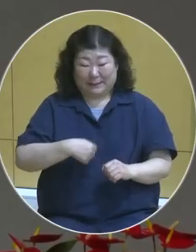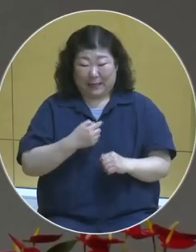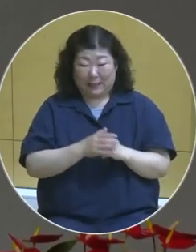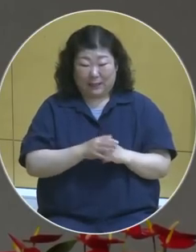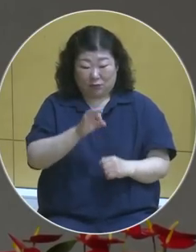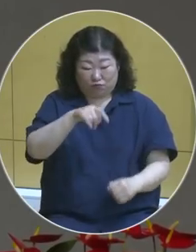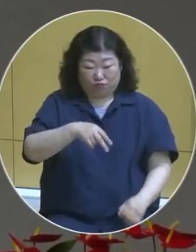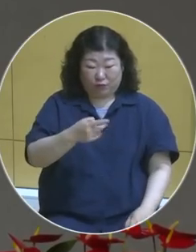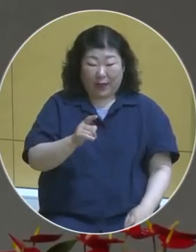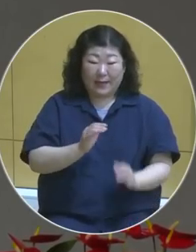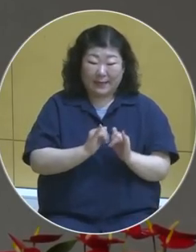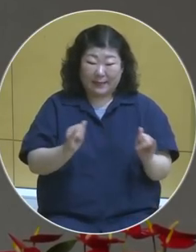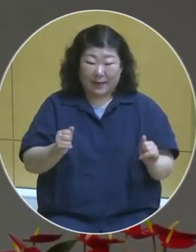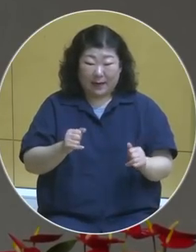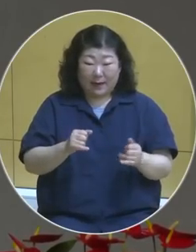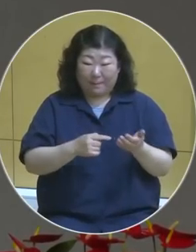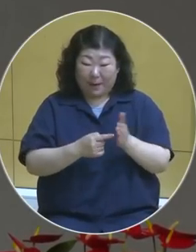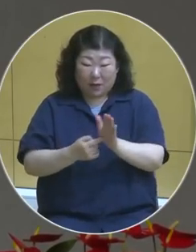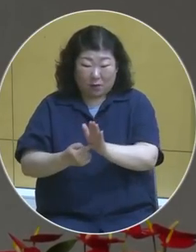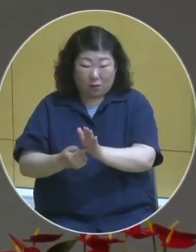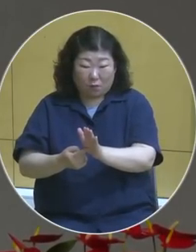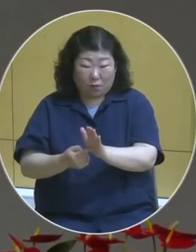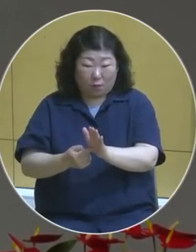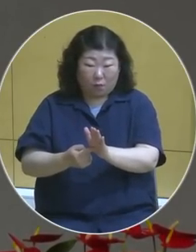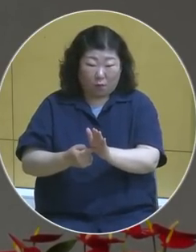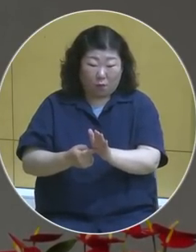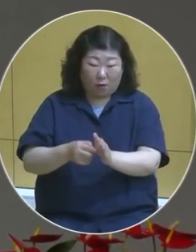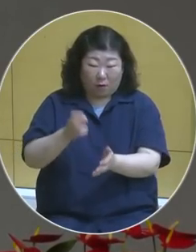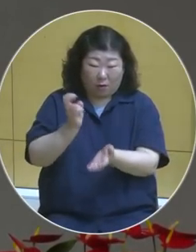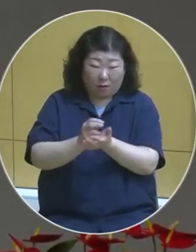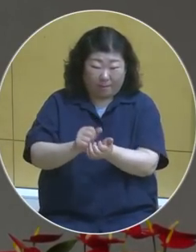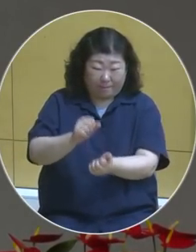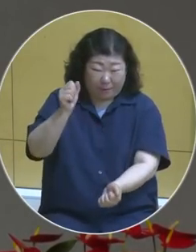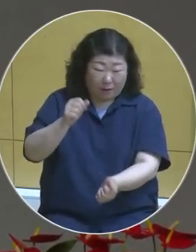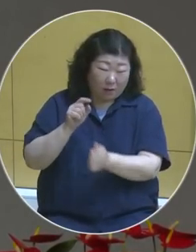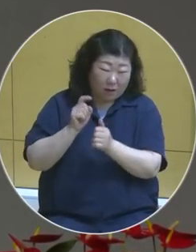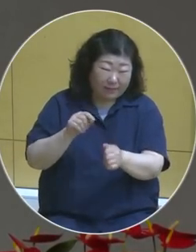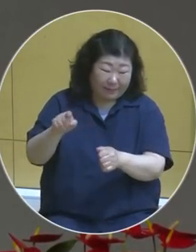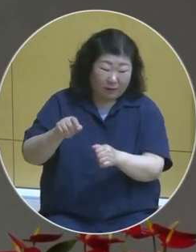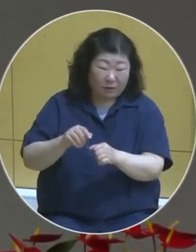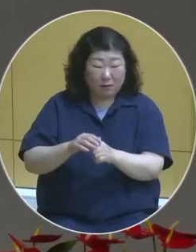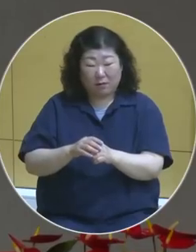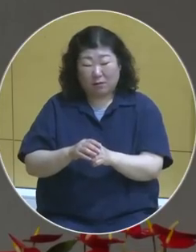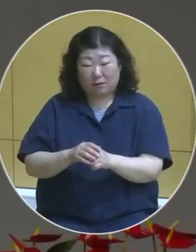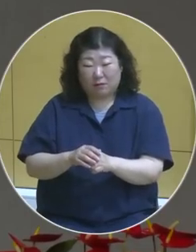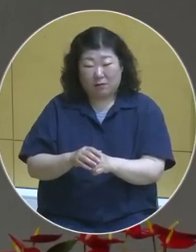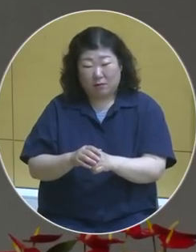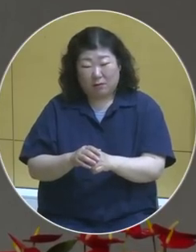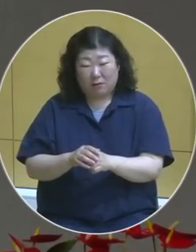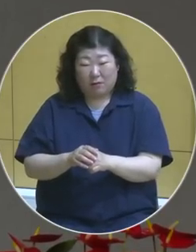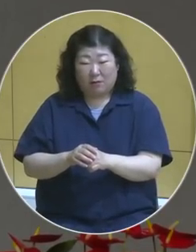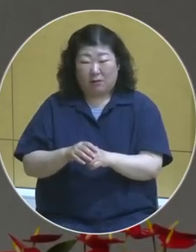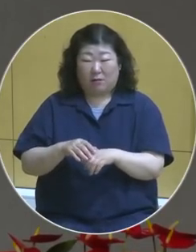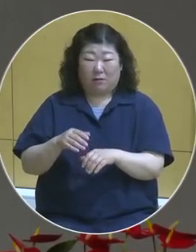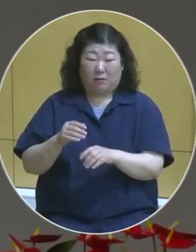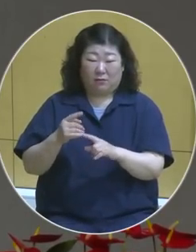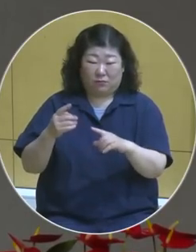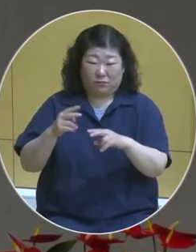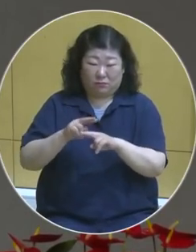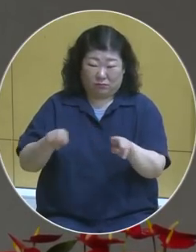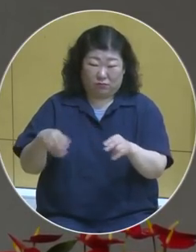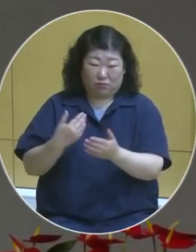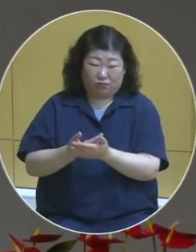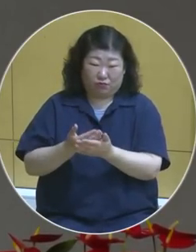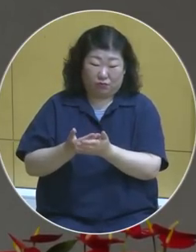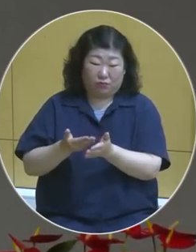조서를 철회해달라는 요청을 먼저 한다면 왕은 사건의 진위를 알아볼 시간이 필요하다는 요구를 분명히 할 것이다.